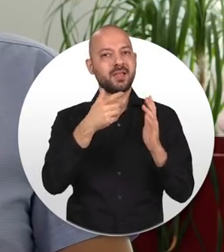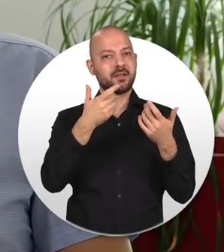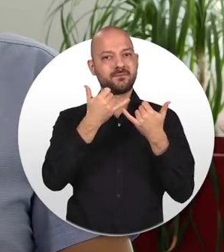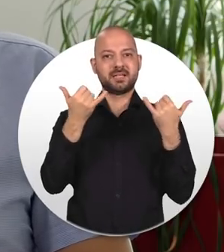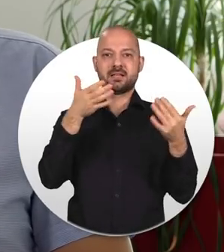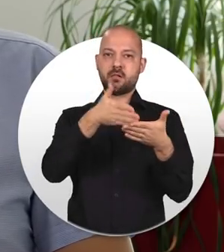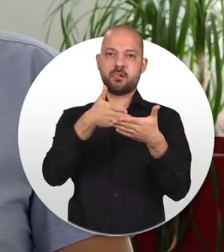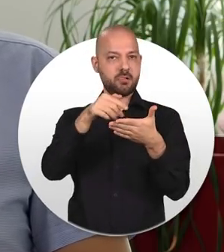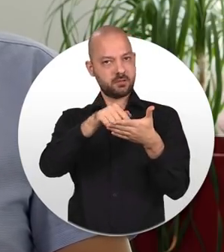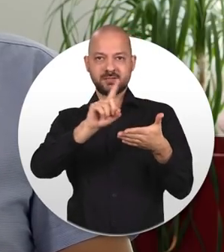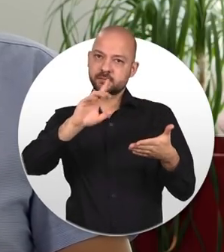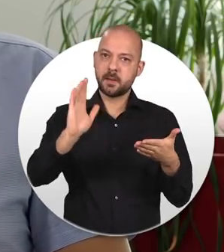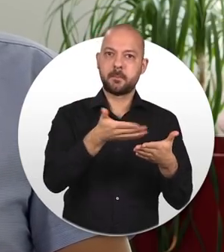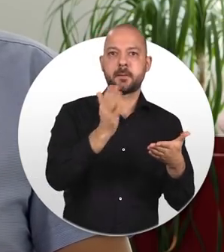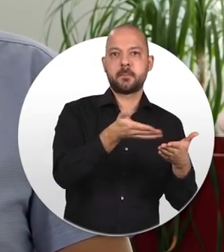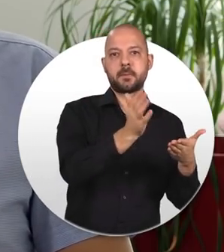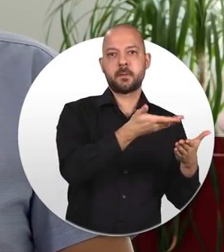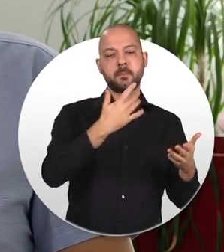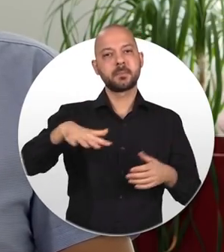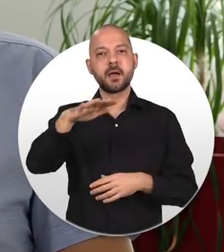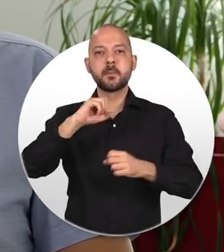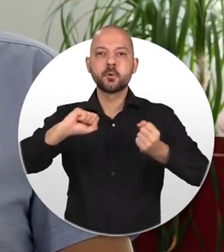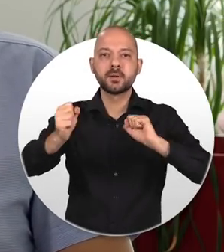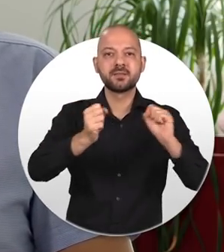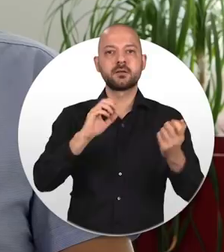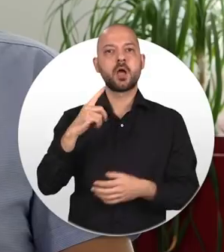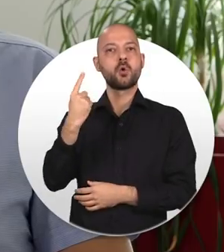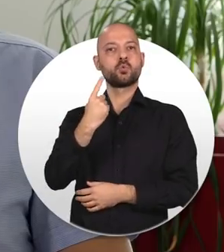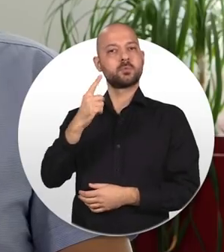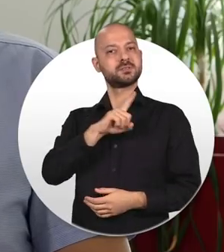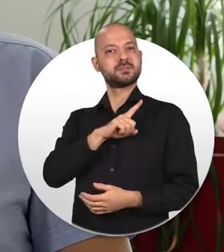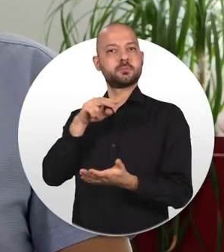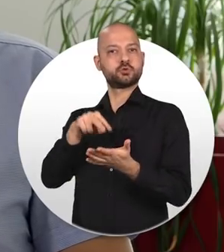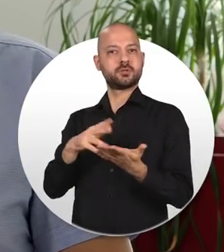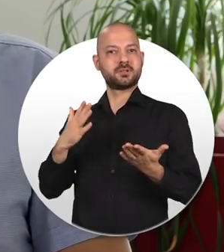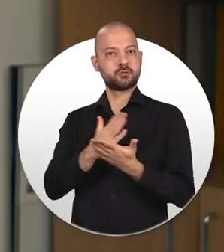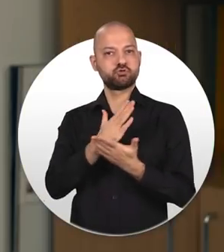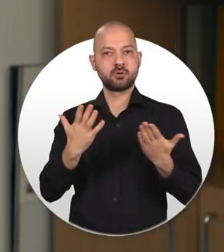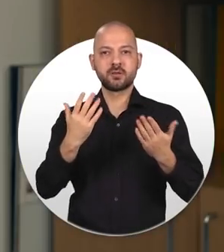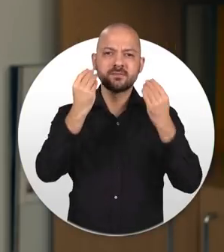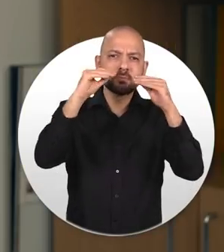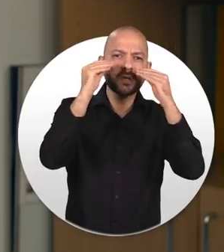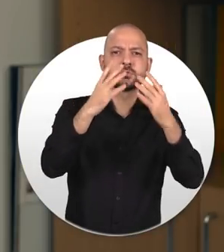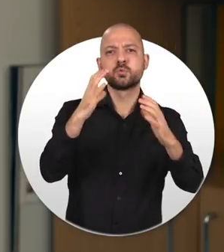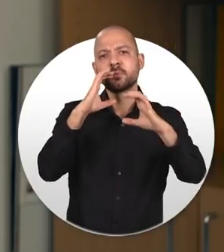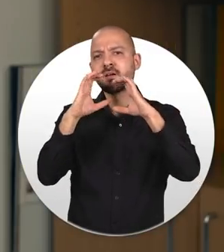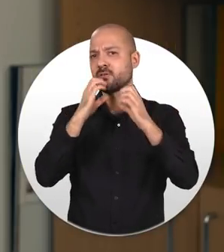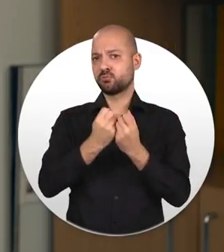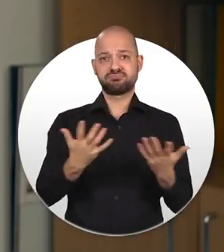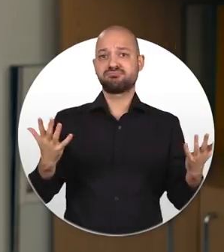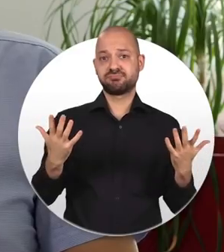Durch Technologien Barrieren aufzuheben im Bereich von der Mobilität, von der Autonomie, von der Information oder von der